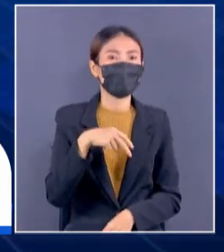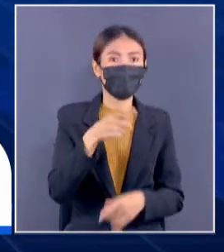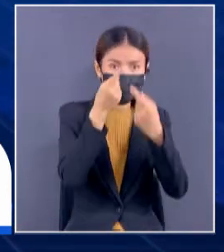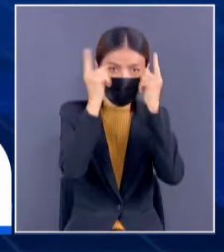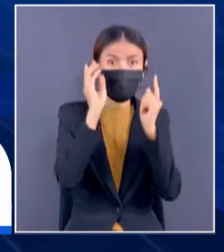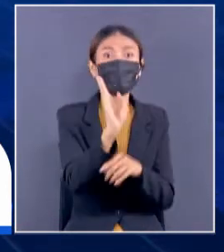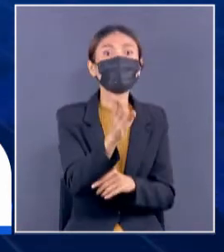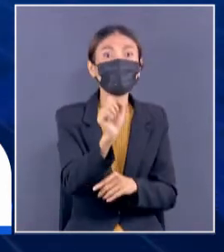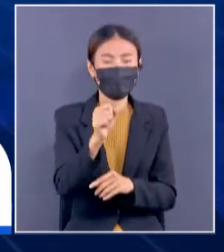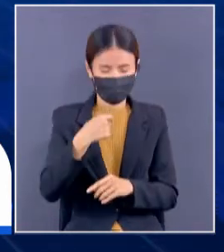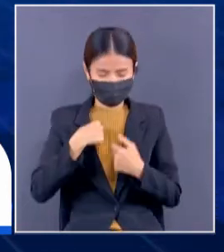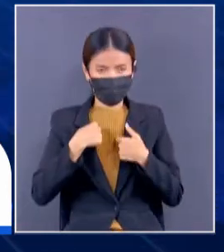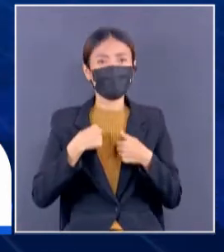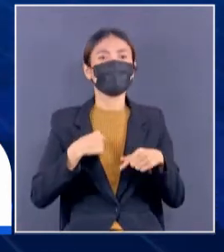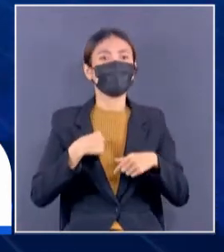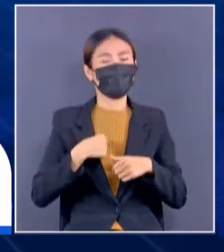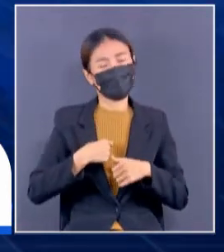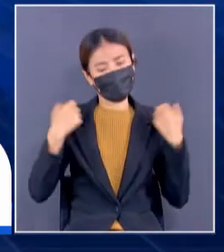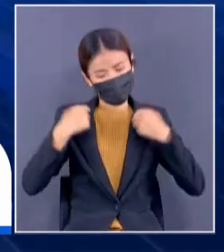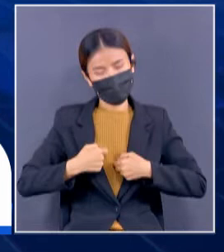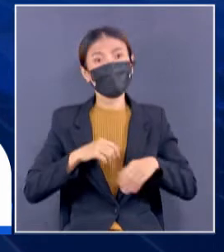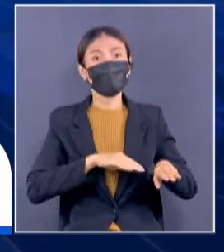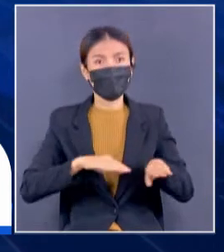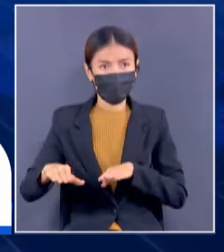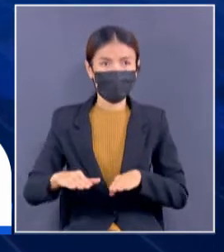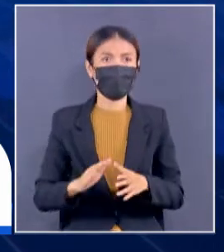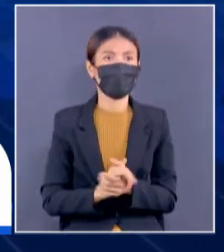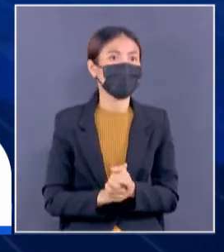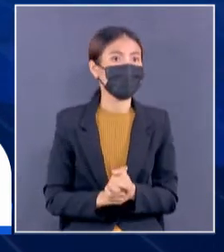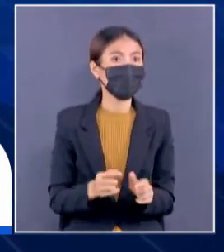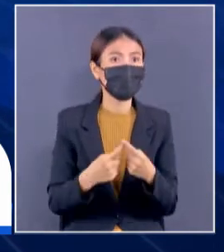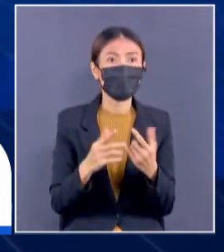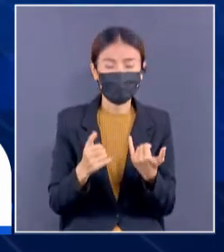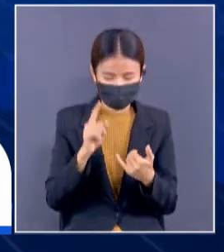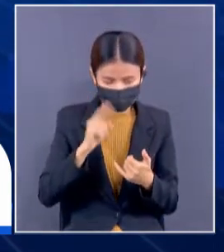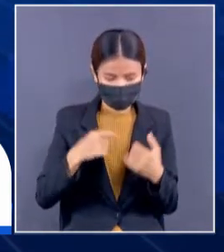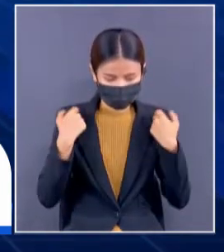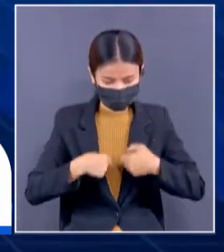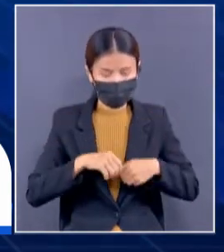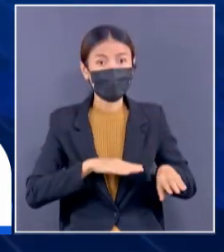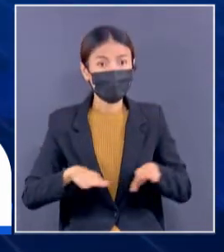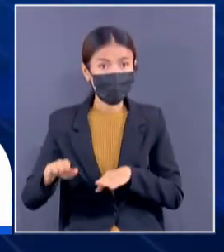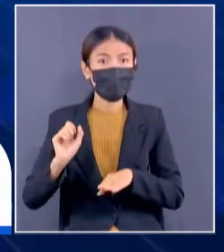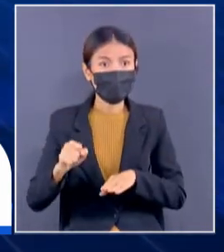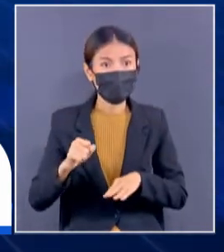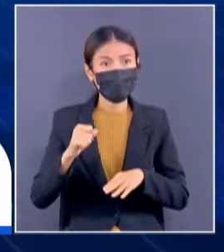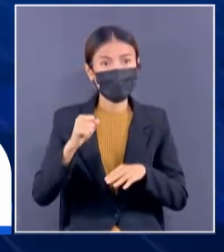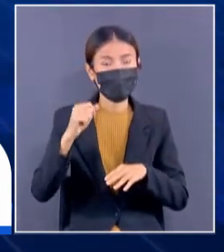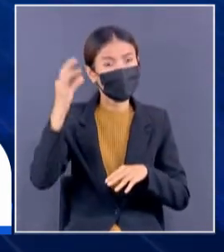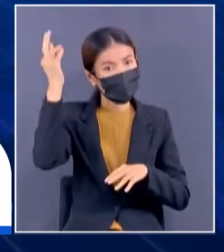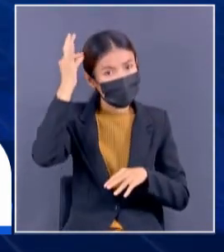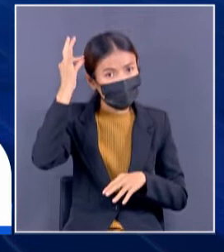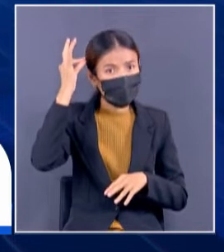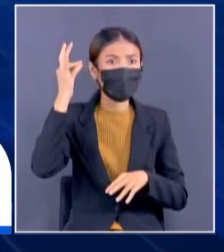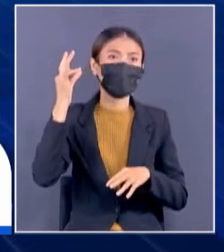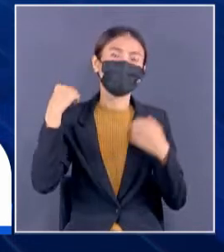ได้เกริ่นเอาไว้ช่วงที่แล้วว่าเดี๋ยวกลับมาดูเวลาที่เข้ารับปริญญานี่ต้องเตรียมตัวน ะ ชุดเครื่องแต่งกายชุด